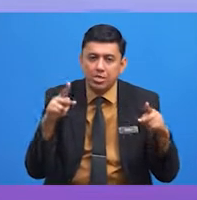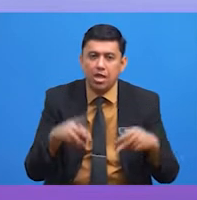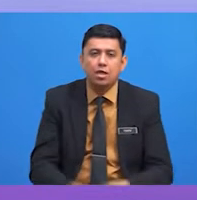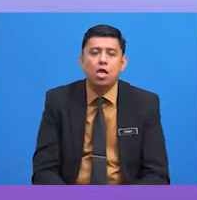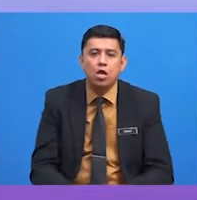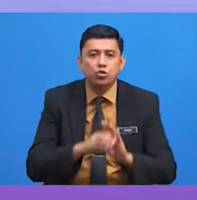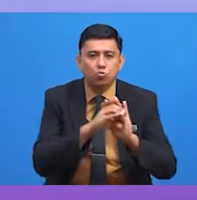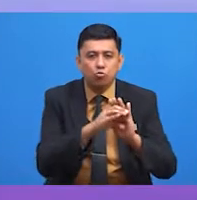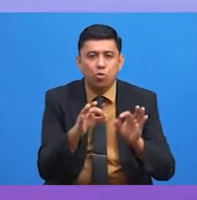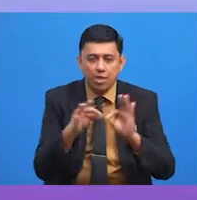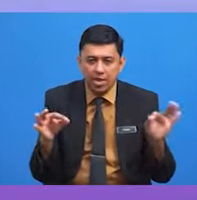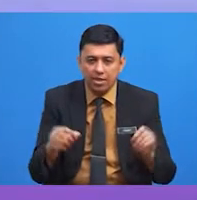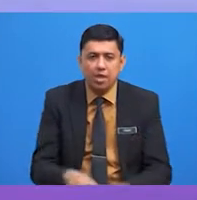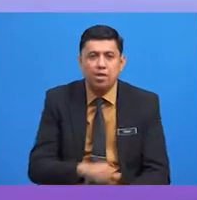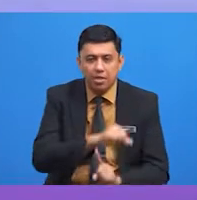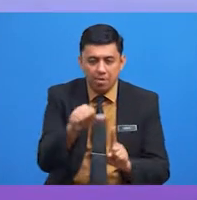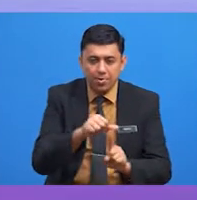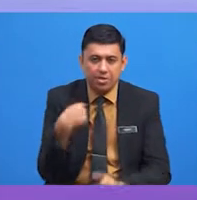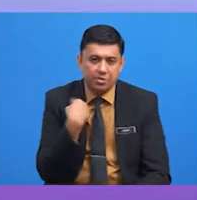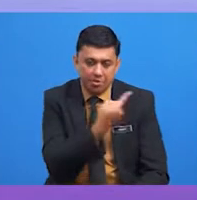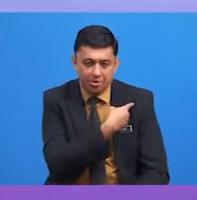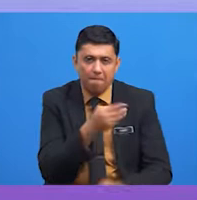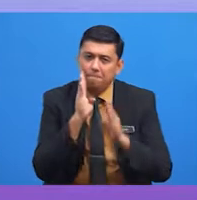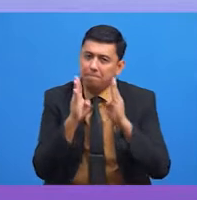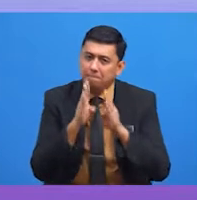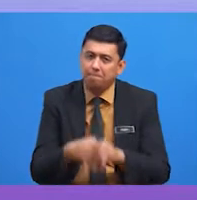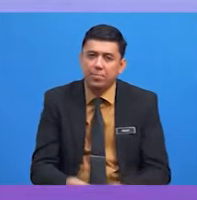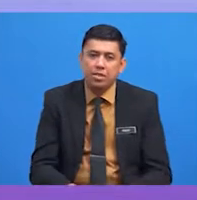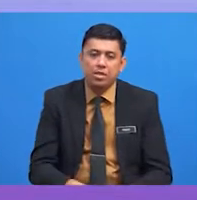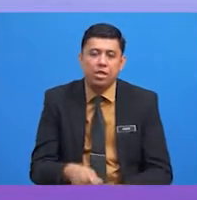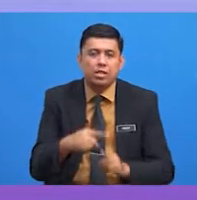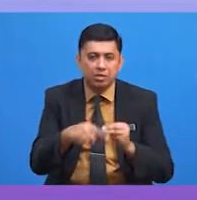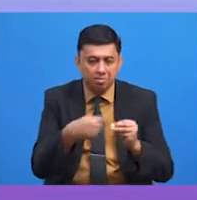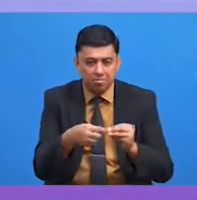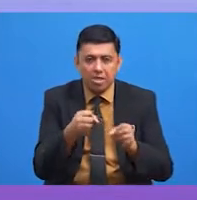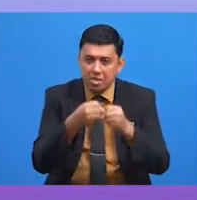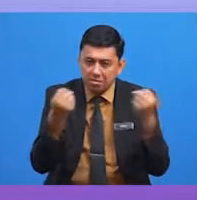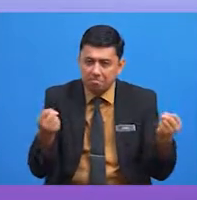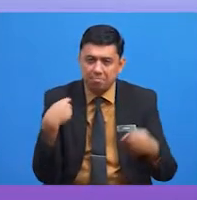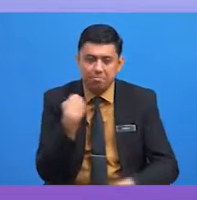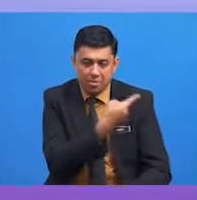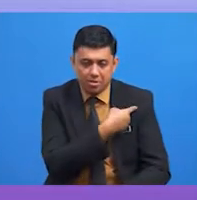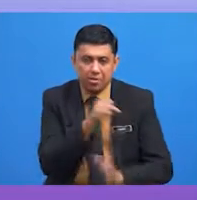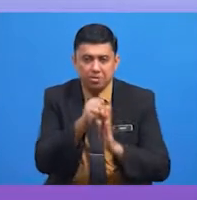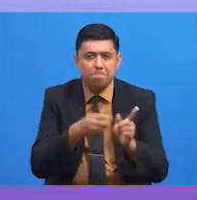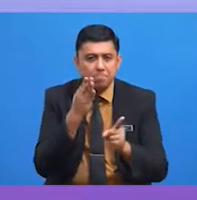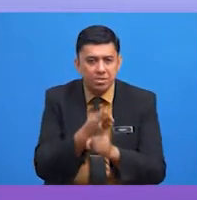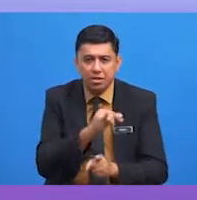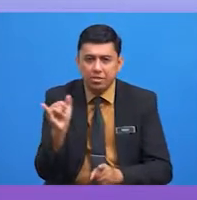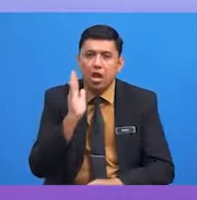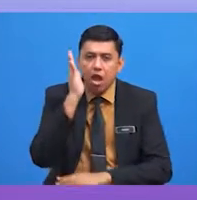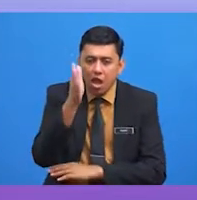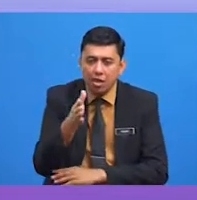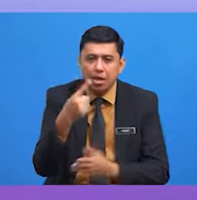Contoh ayat. Apabila kita membicarakan mengenai sastra, kita sebenarnya